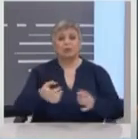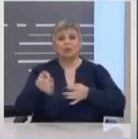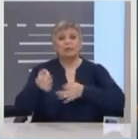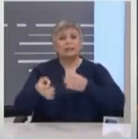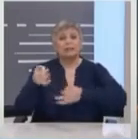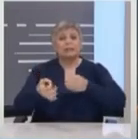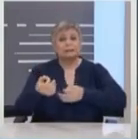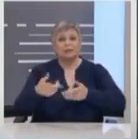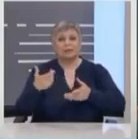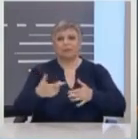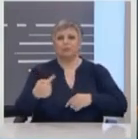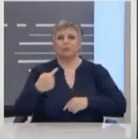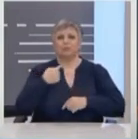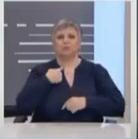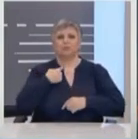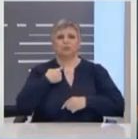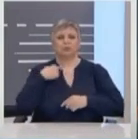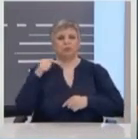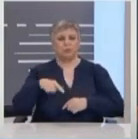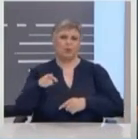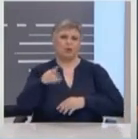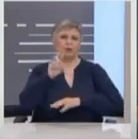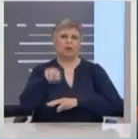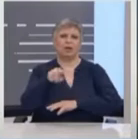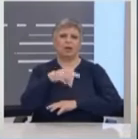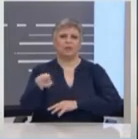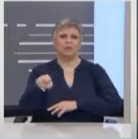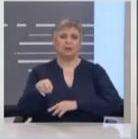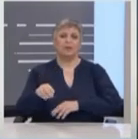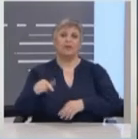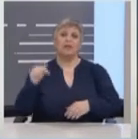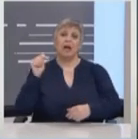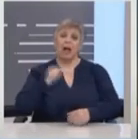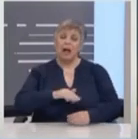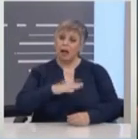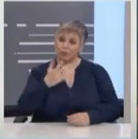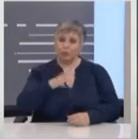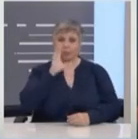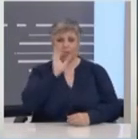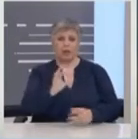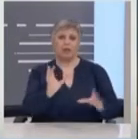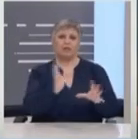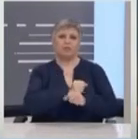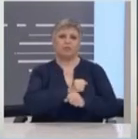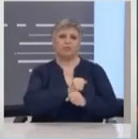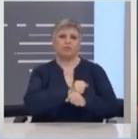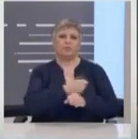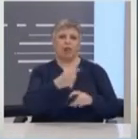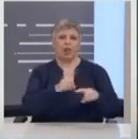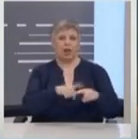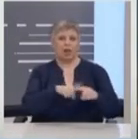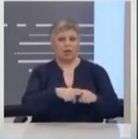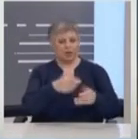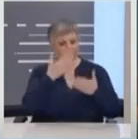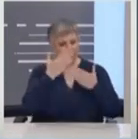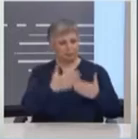των διαπραγματεύσεων στην Ελβετία ήταν μια διπλωματική νίκη της Ελλάδος, η οποία αποκάλυψε